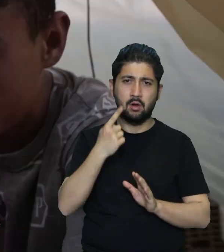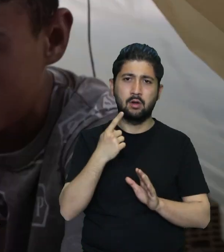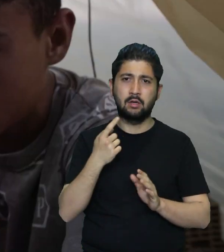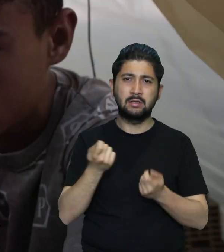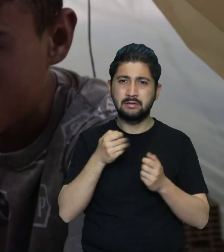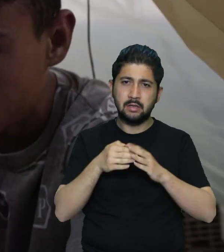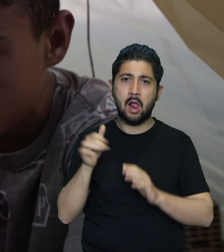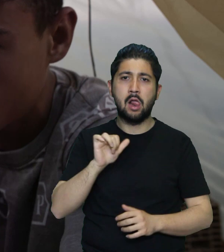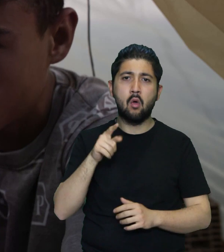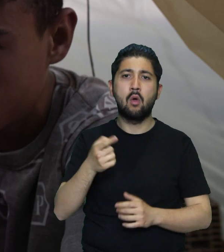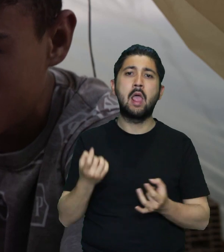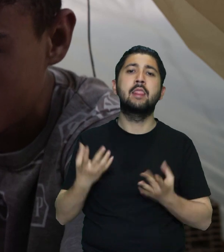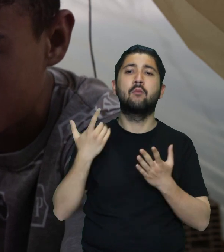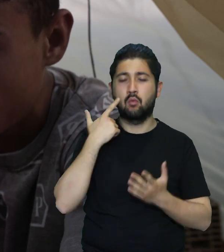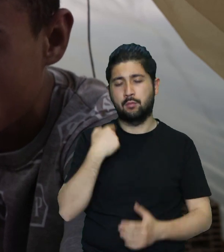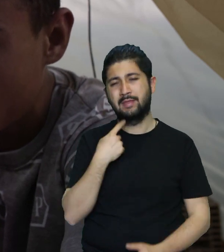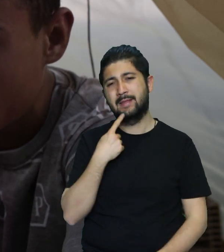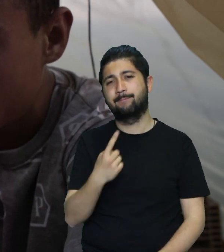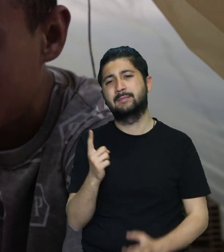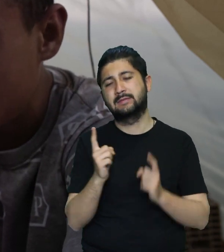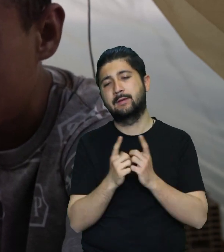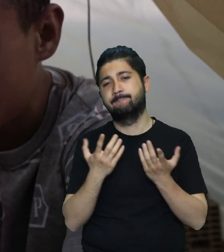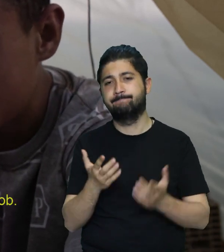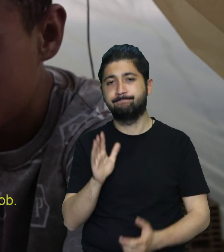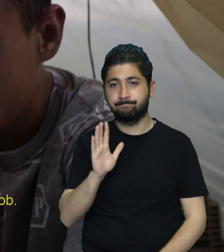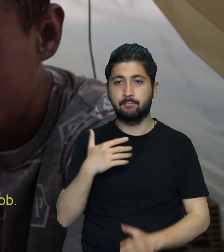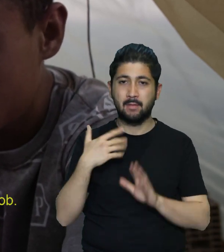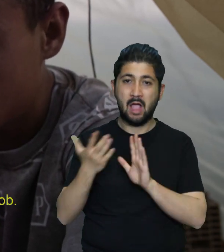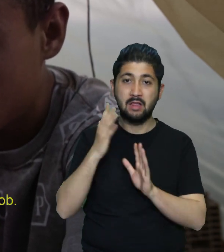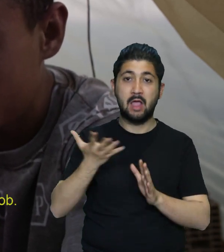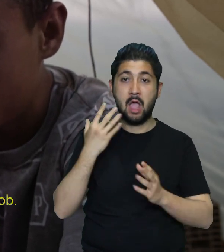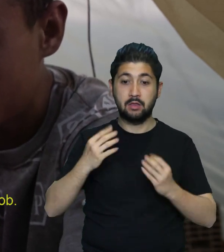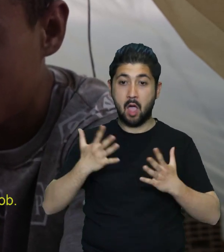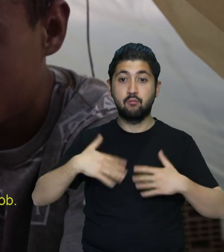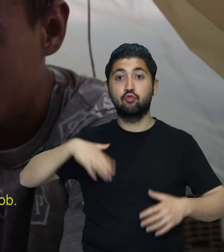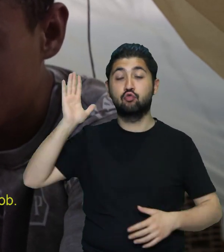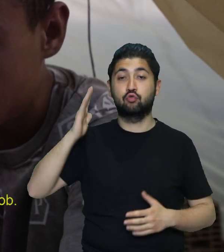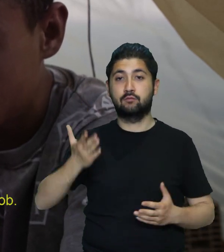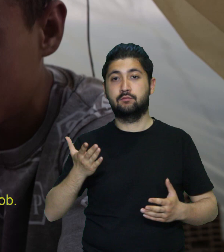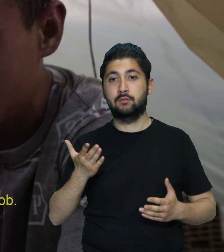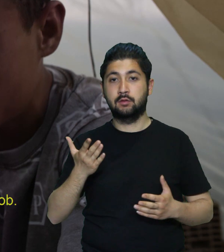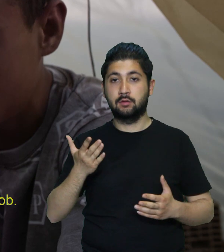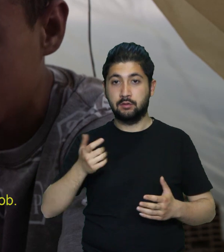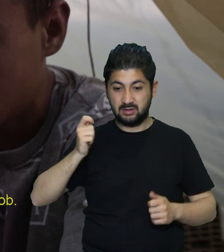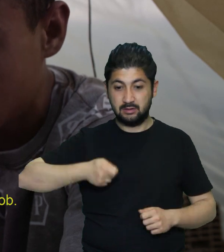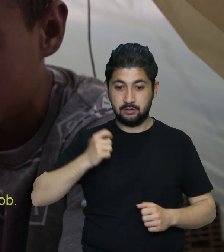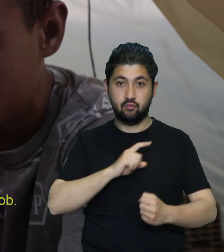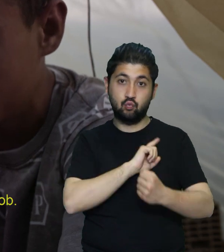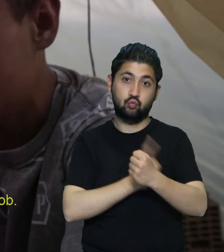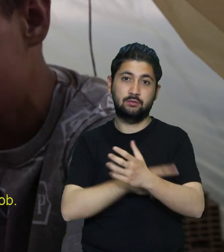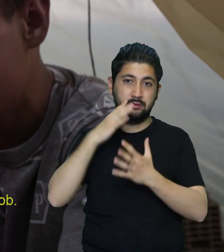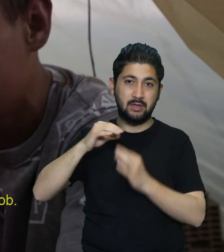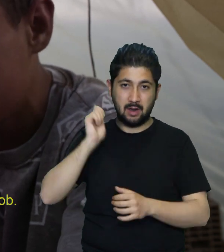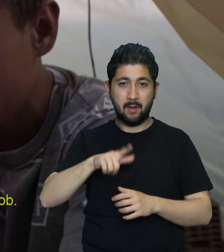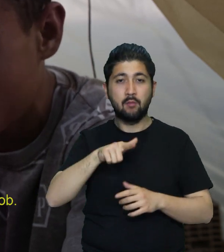işlem göremiyordum yani. Ona yetmiyordum, öyle söyleyeyim. Karşısında daha iyi, daha büyük çapında güçlü insanlar lazım oluyor